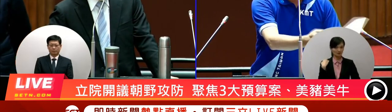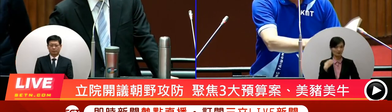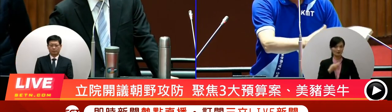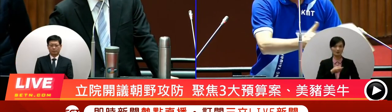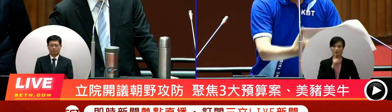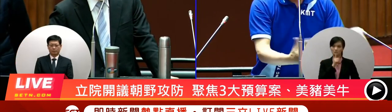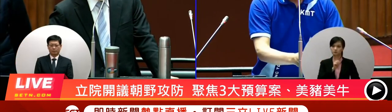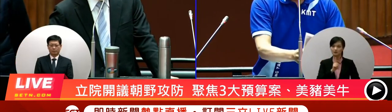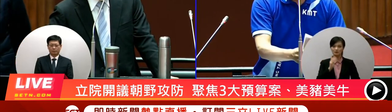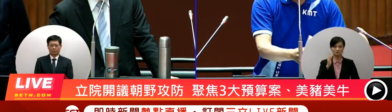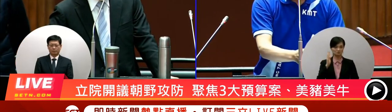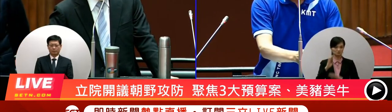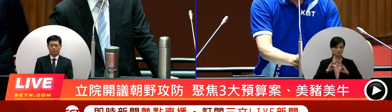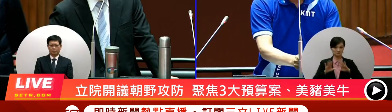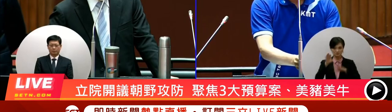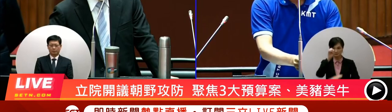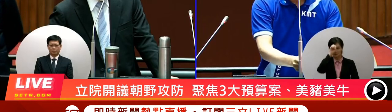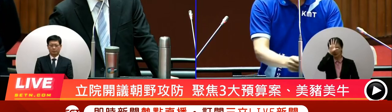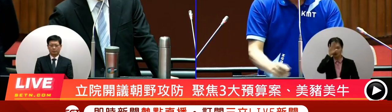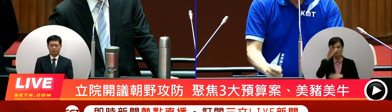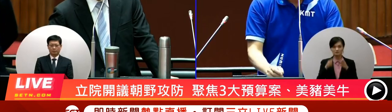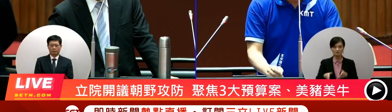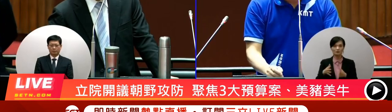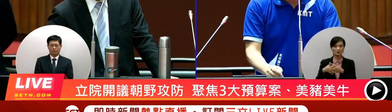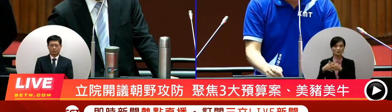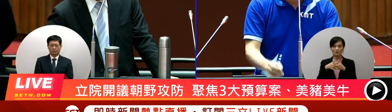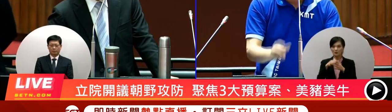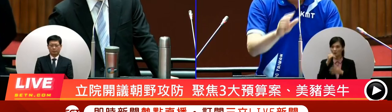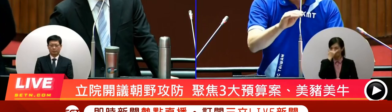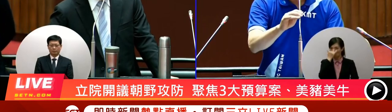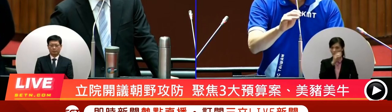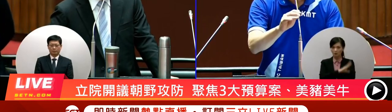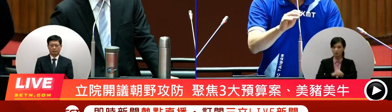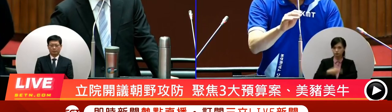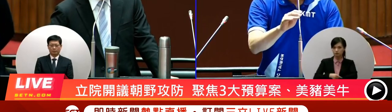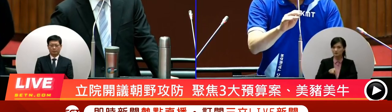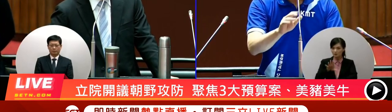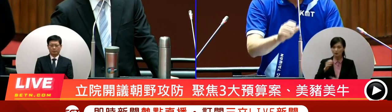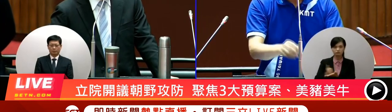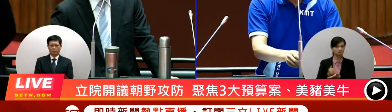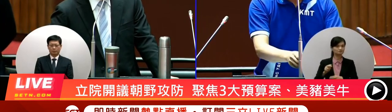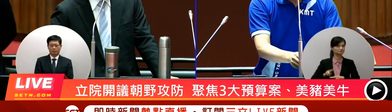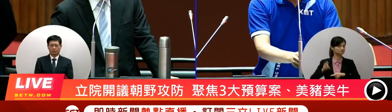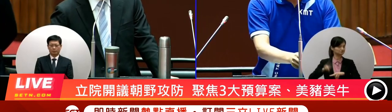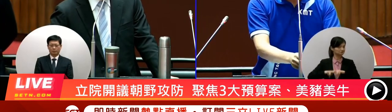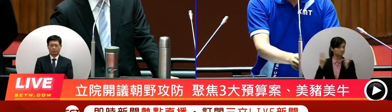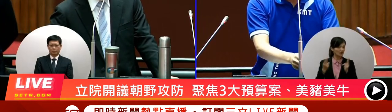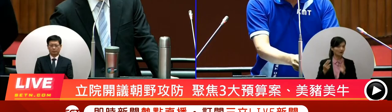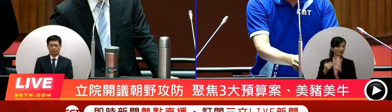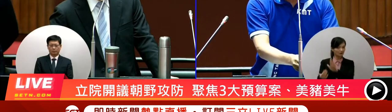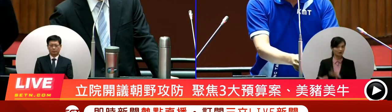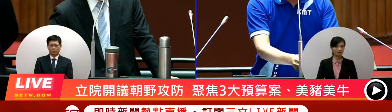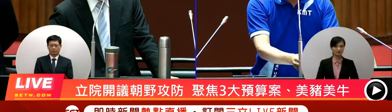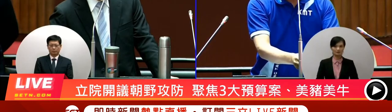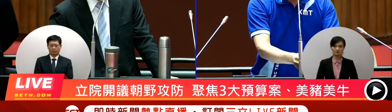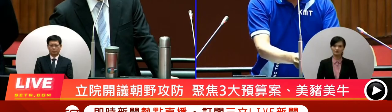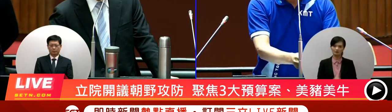口。下一页，太多了啦，竹凡不及被